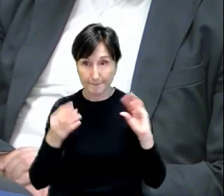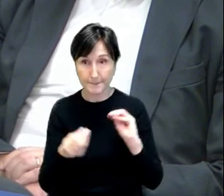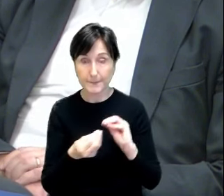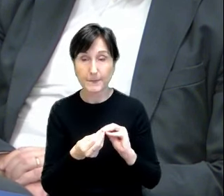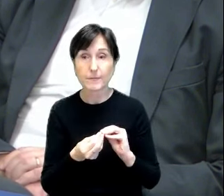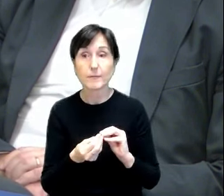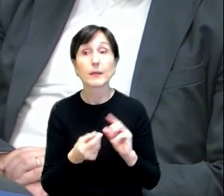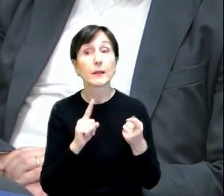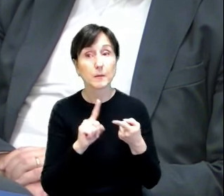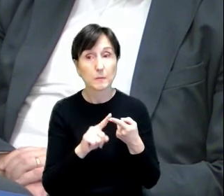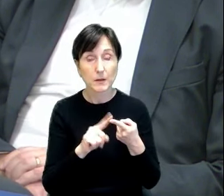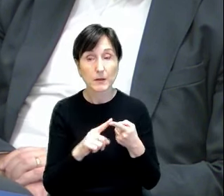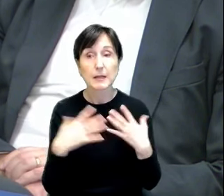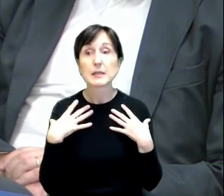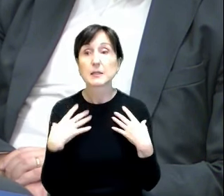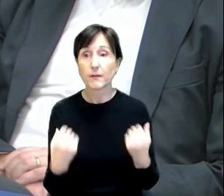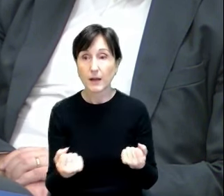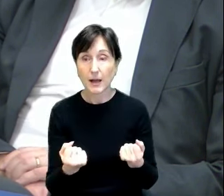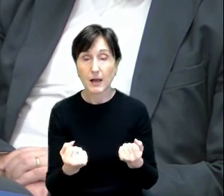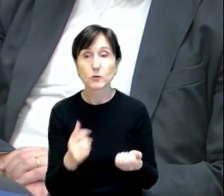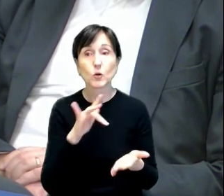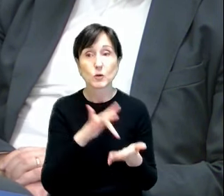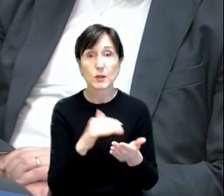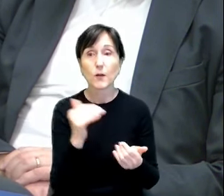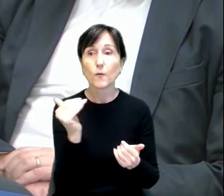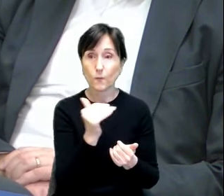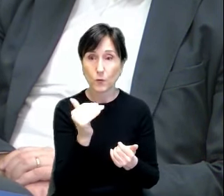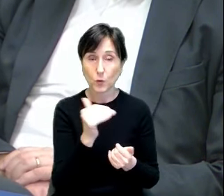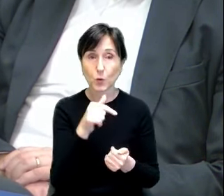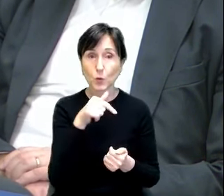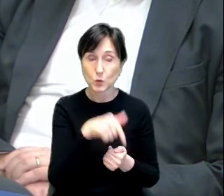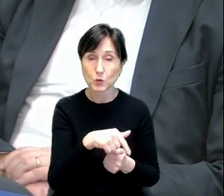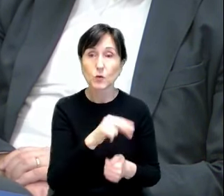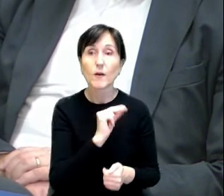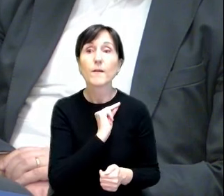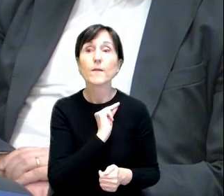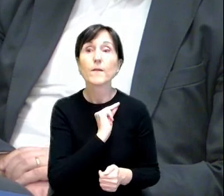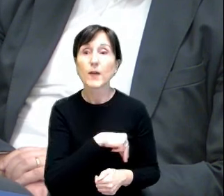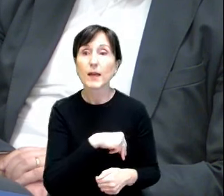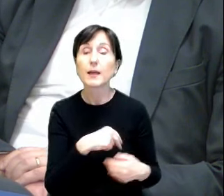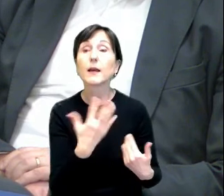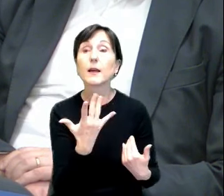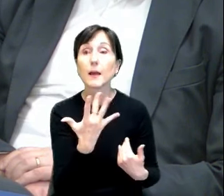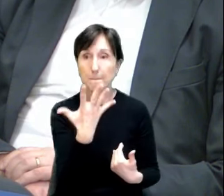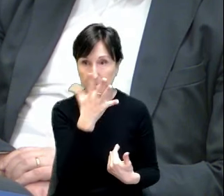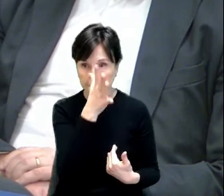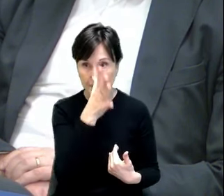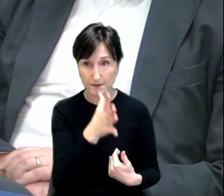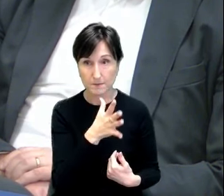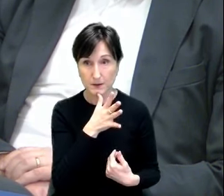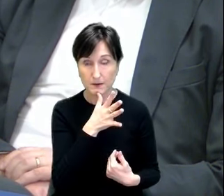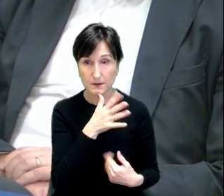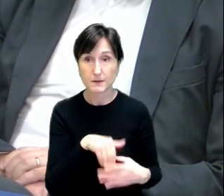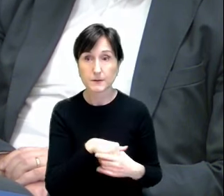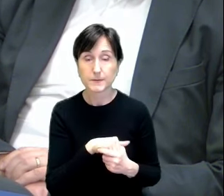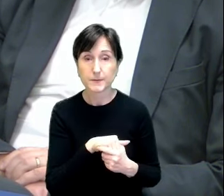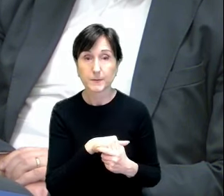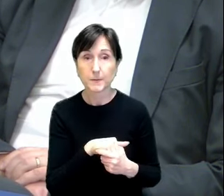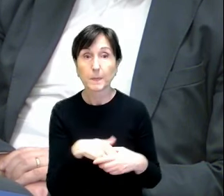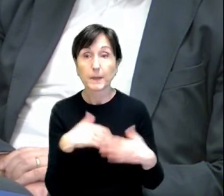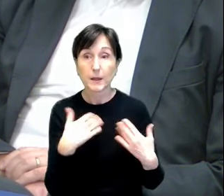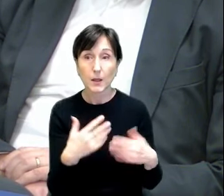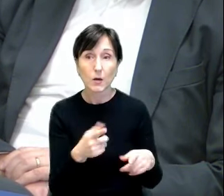sveikatos centras funkcinio bendradarbiavimo būdu veikia penkis mėnesius e artimiausio